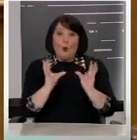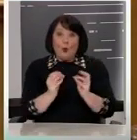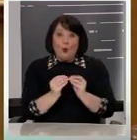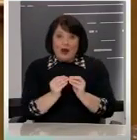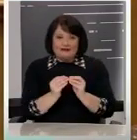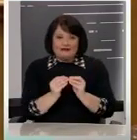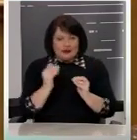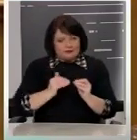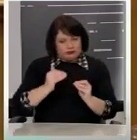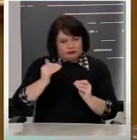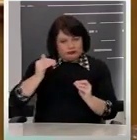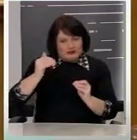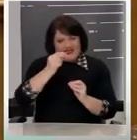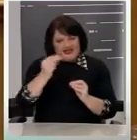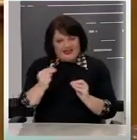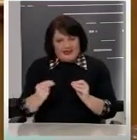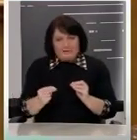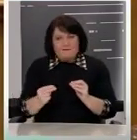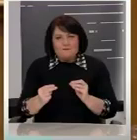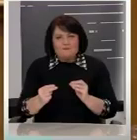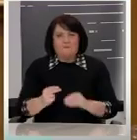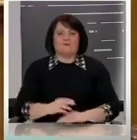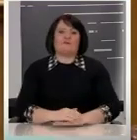επίπεδα, σε όλα αυτά τα μέτωπα,